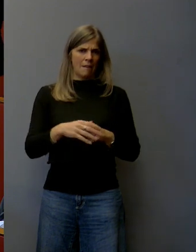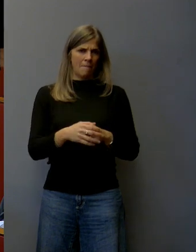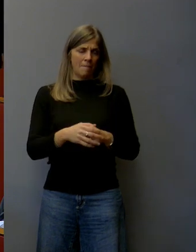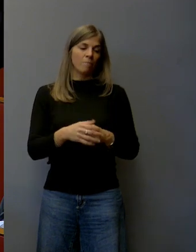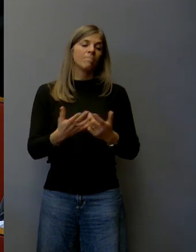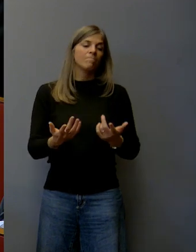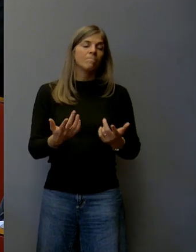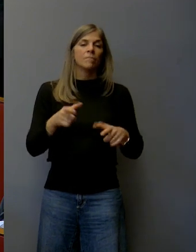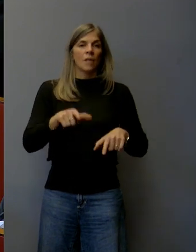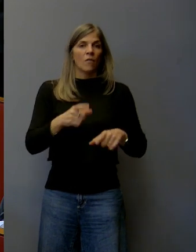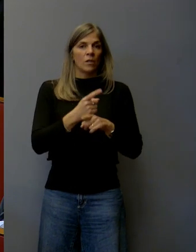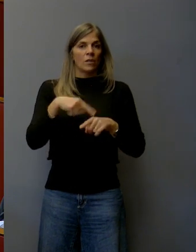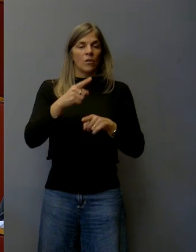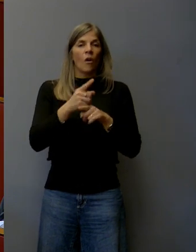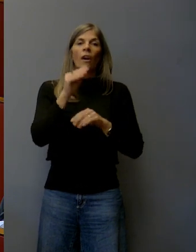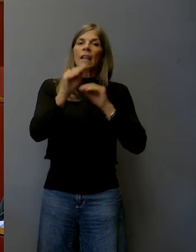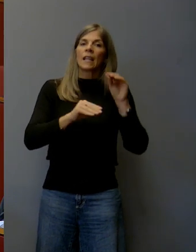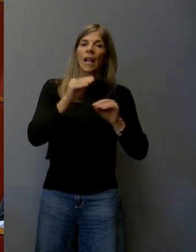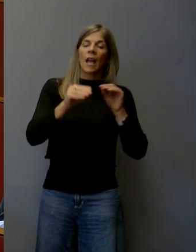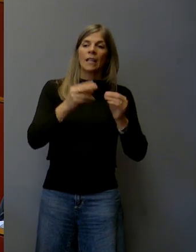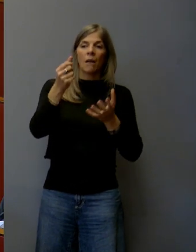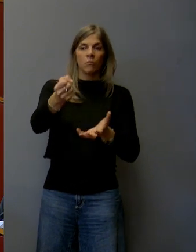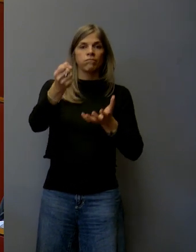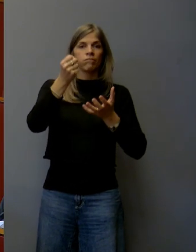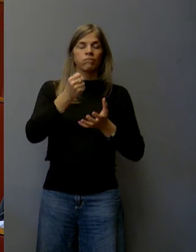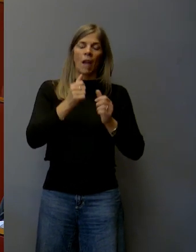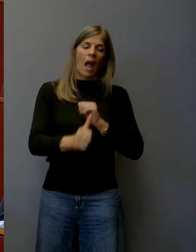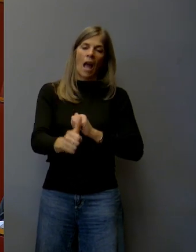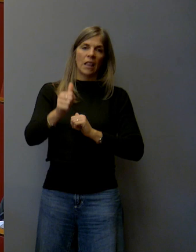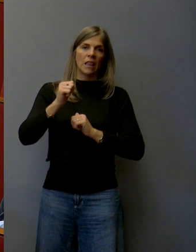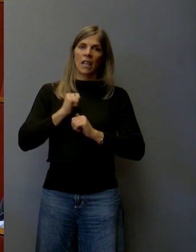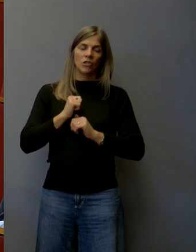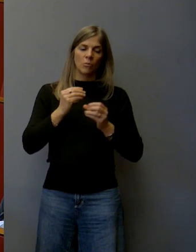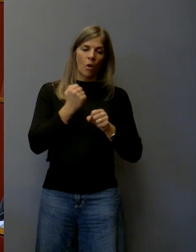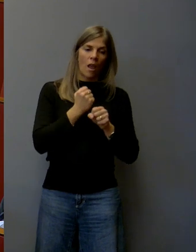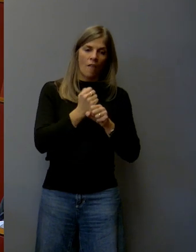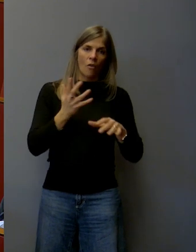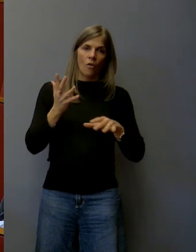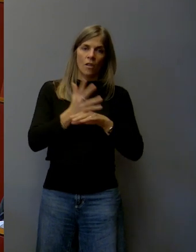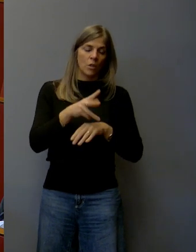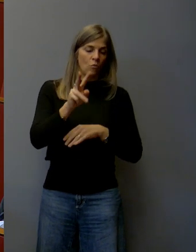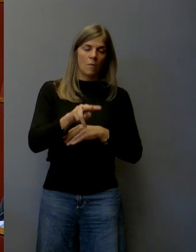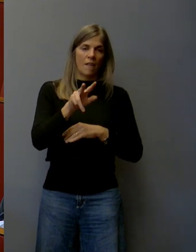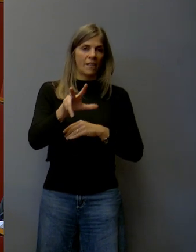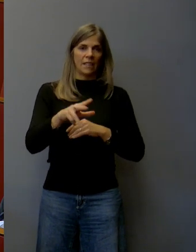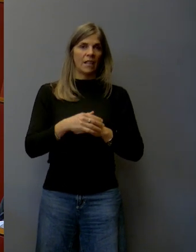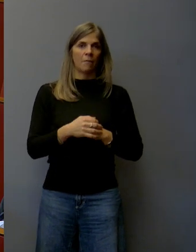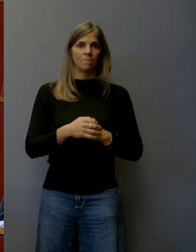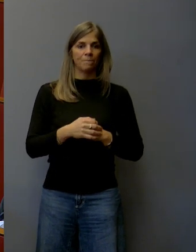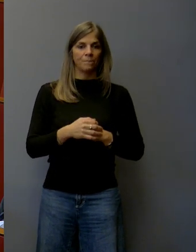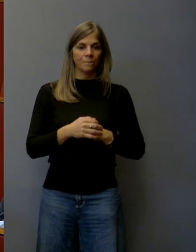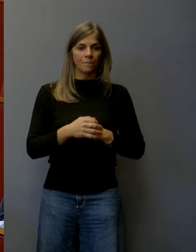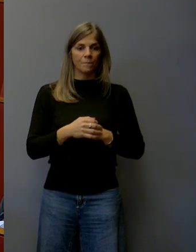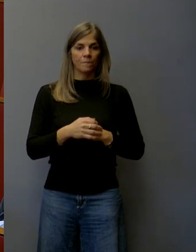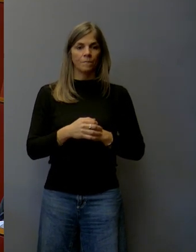risorse necessarie per anticipare l'intervento nella annualità 2023 ho dimenticato ma